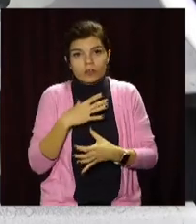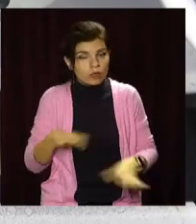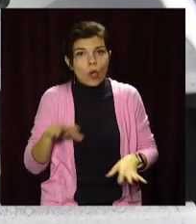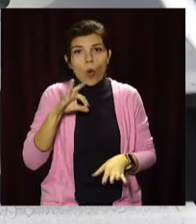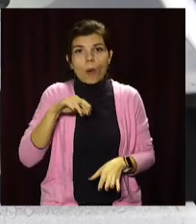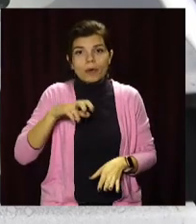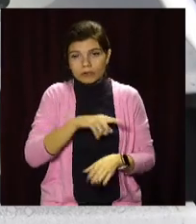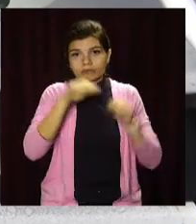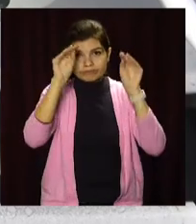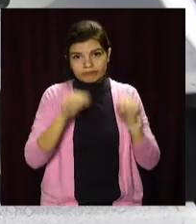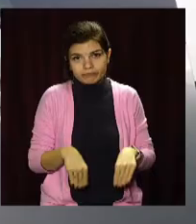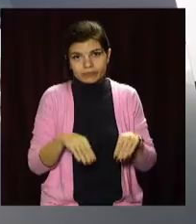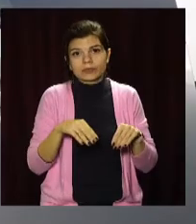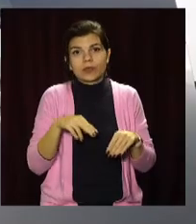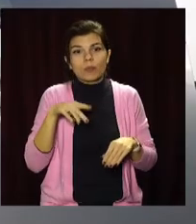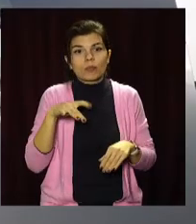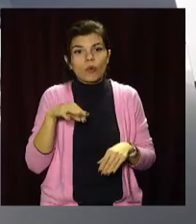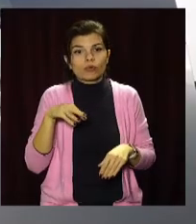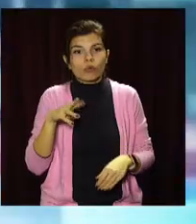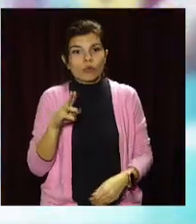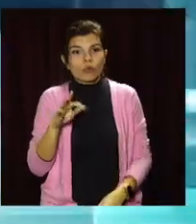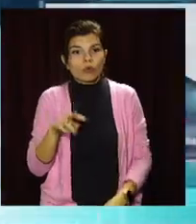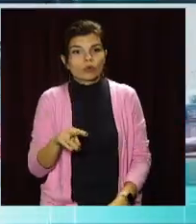Opel склали протокол.